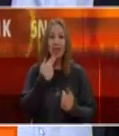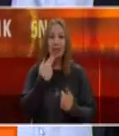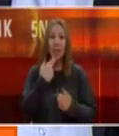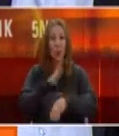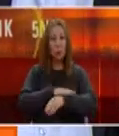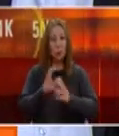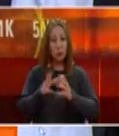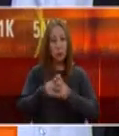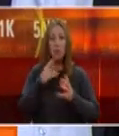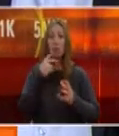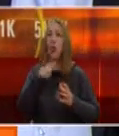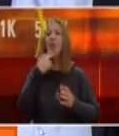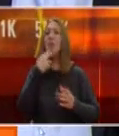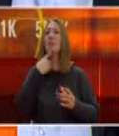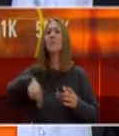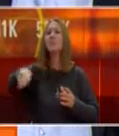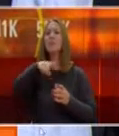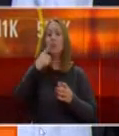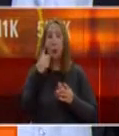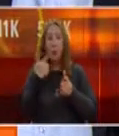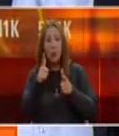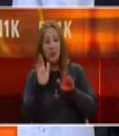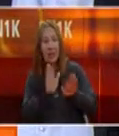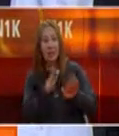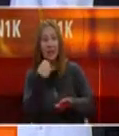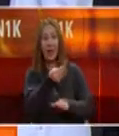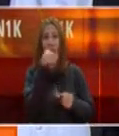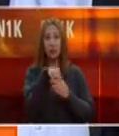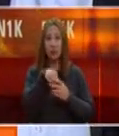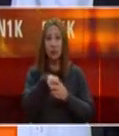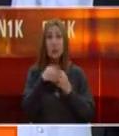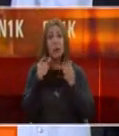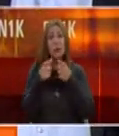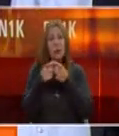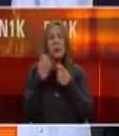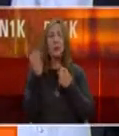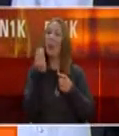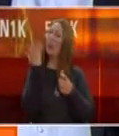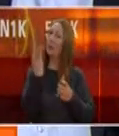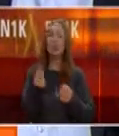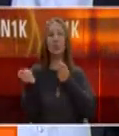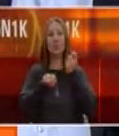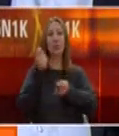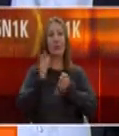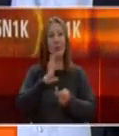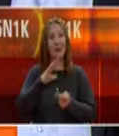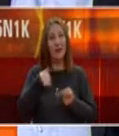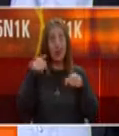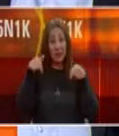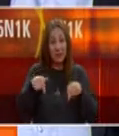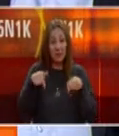kurduk. Biz köy hanımları olarak köyümüze bir katkı sağlamak için küçük çapta önceki yaptığımız çalışmalar.